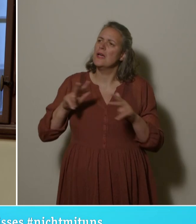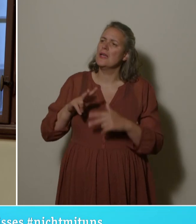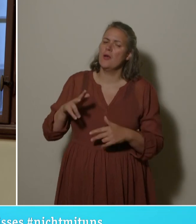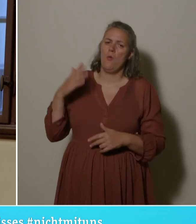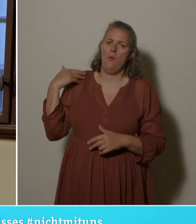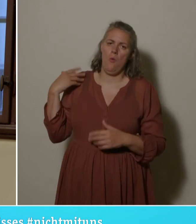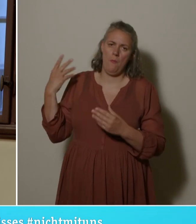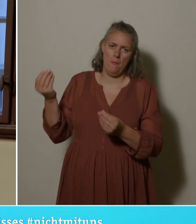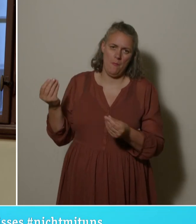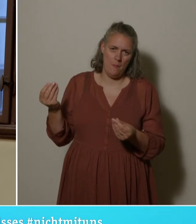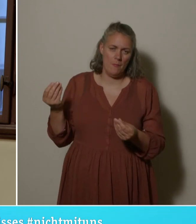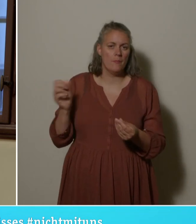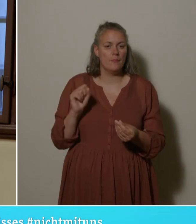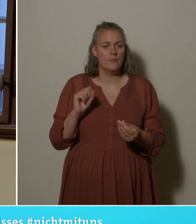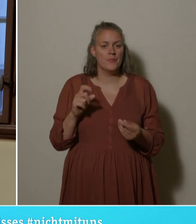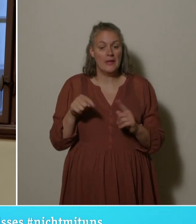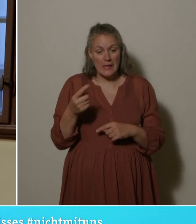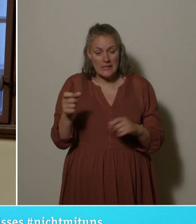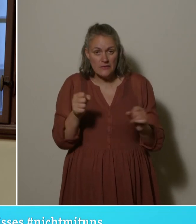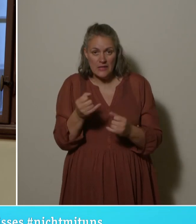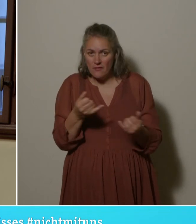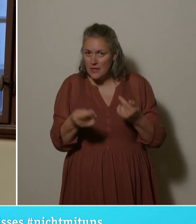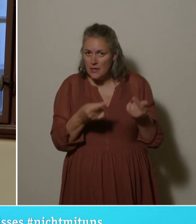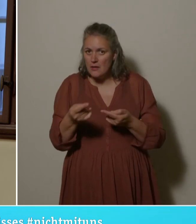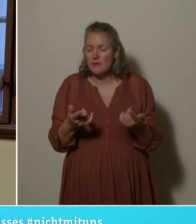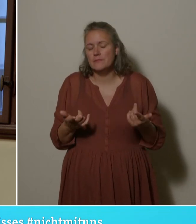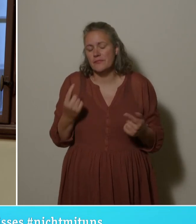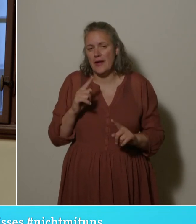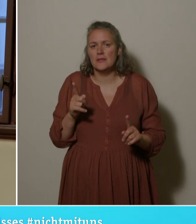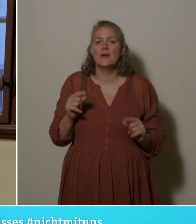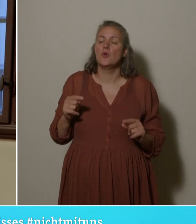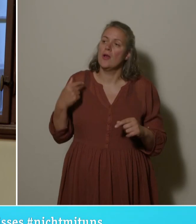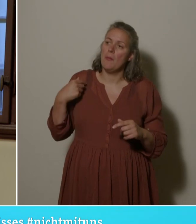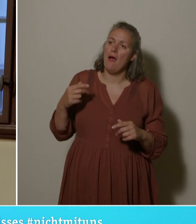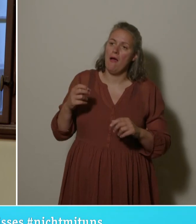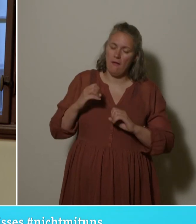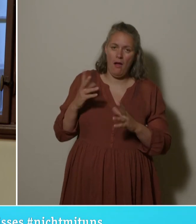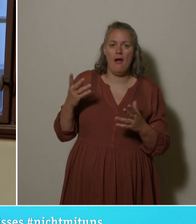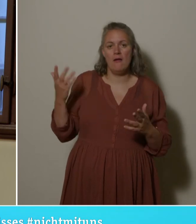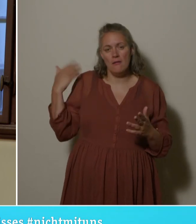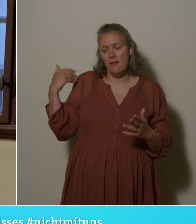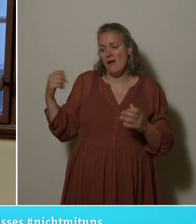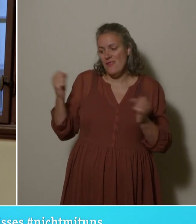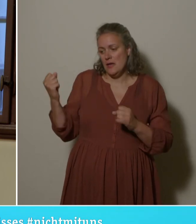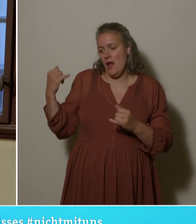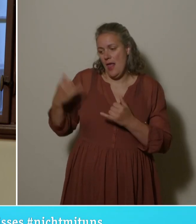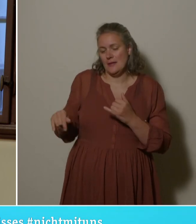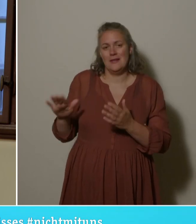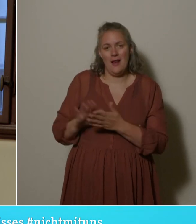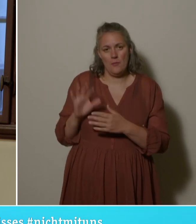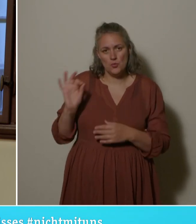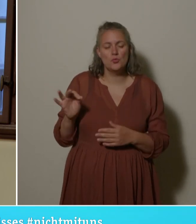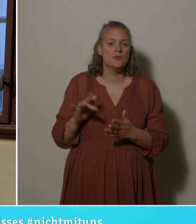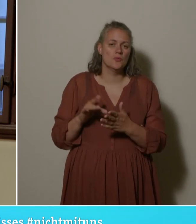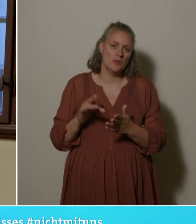natürlich auch an der Strompreisbremse und der Energiepreisbremse, muss ich fairerweise sagen. Ich habe mir die drei Forderungen